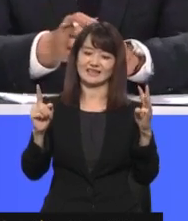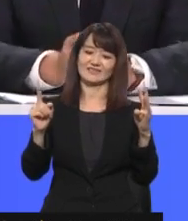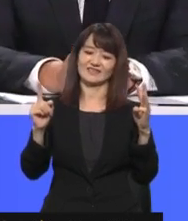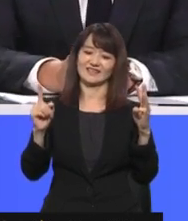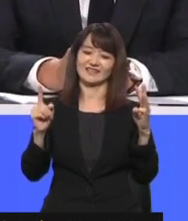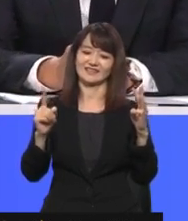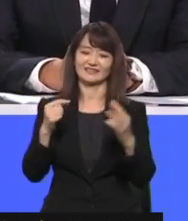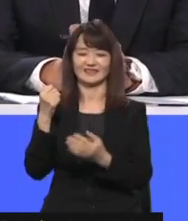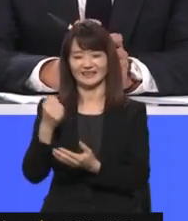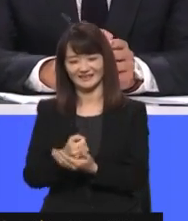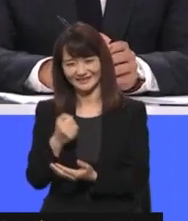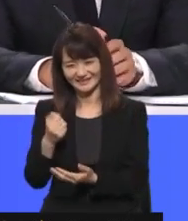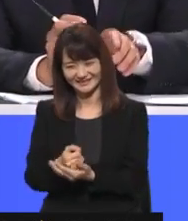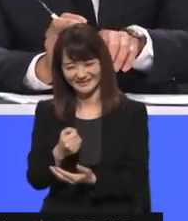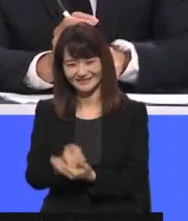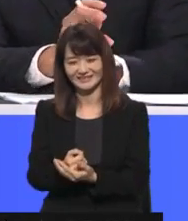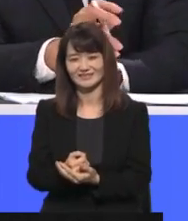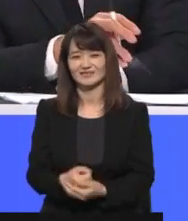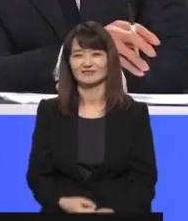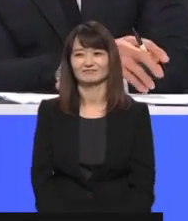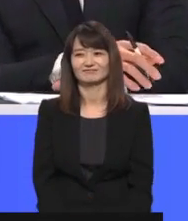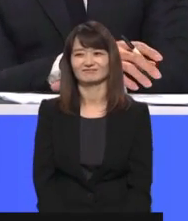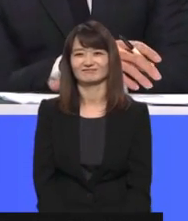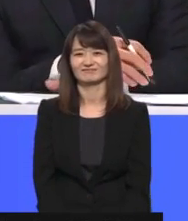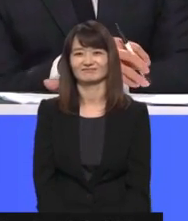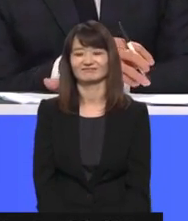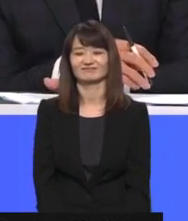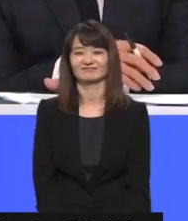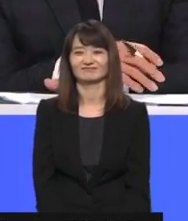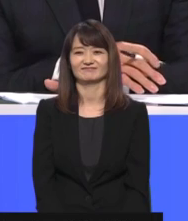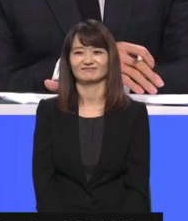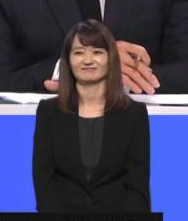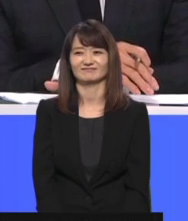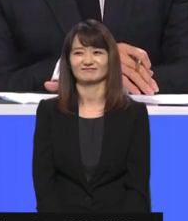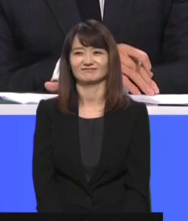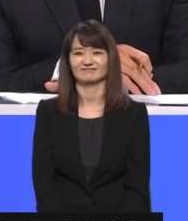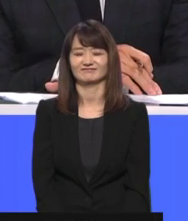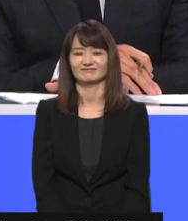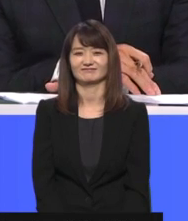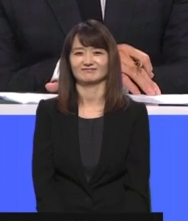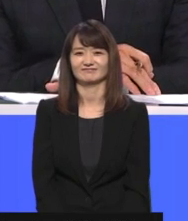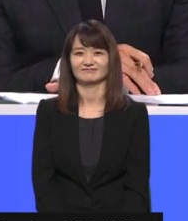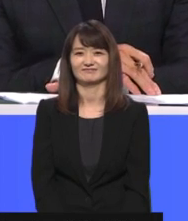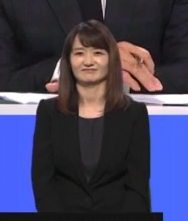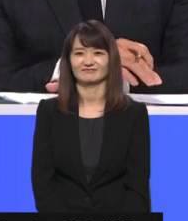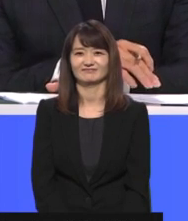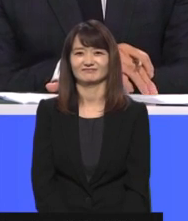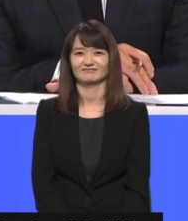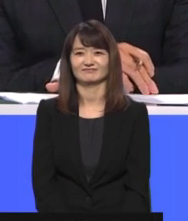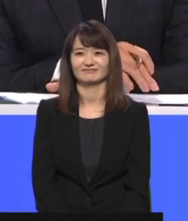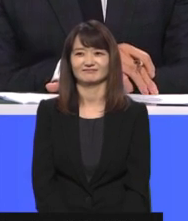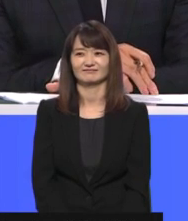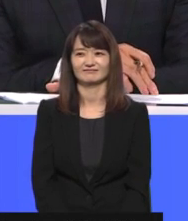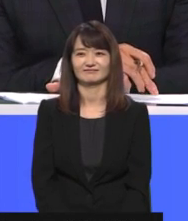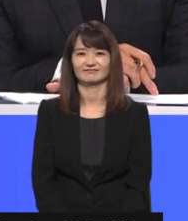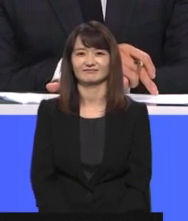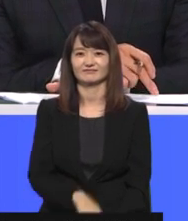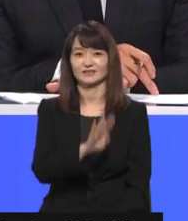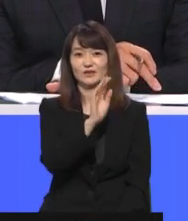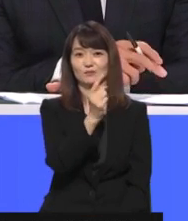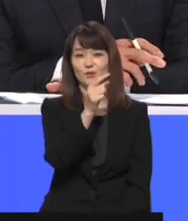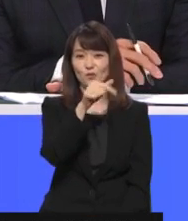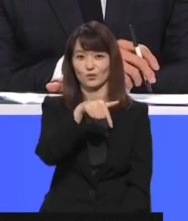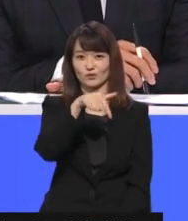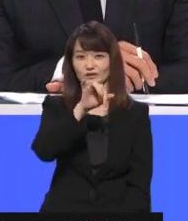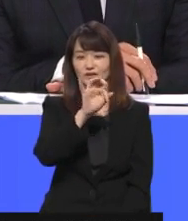봤어 점자 어디 쏘았다 하는데요 의견을 주셨습니다 복개 아앙 전에는 관련된 의견도